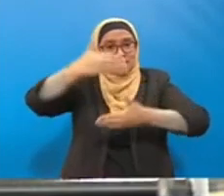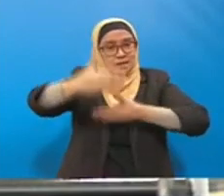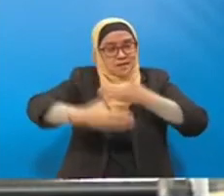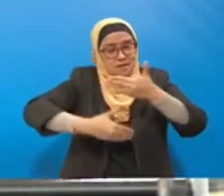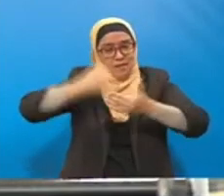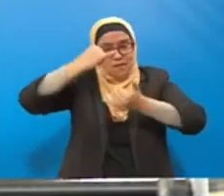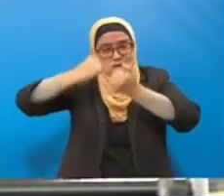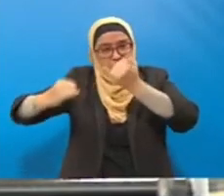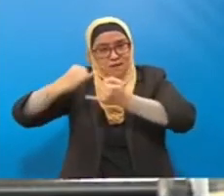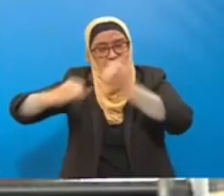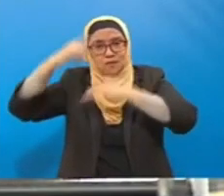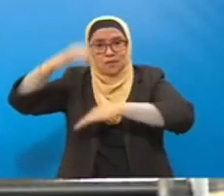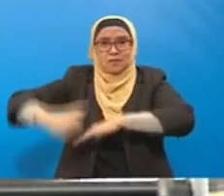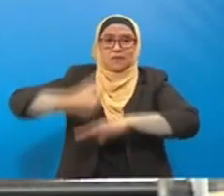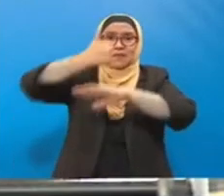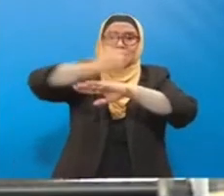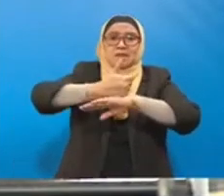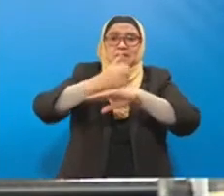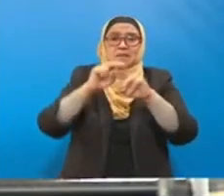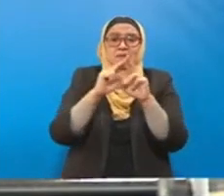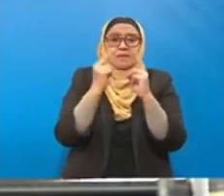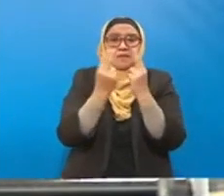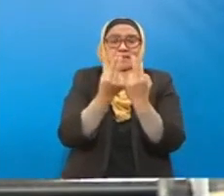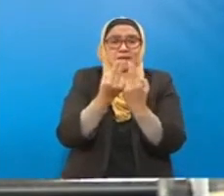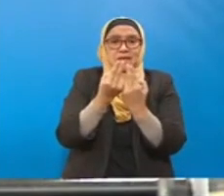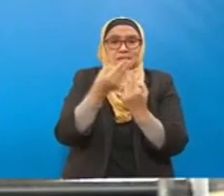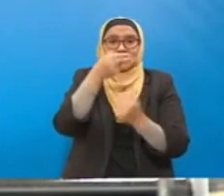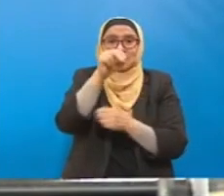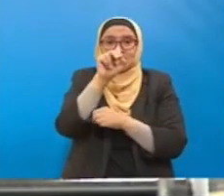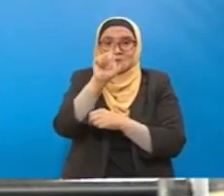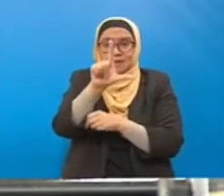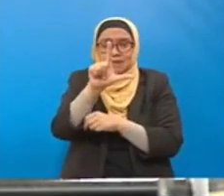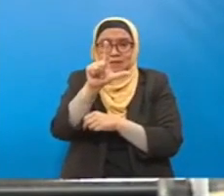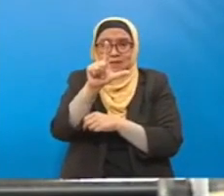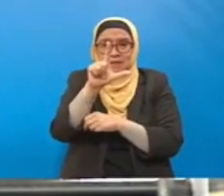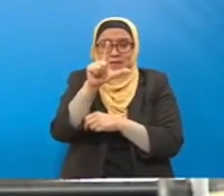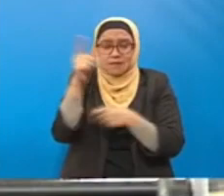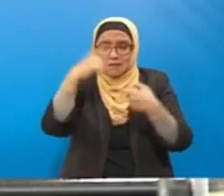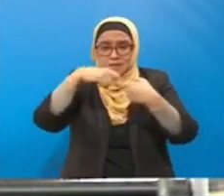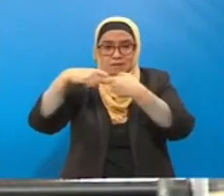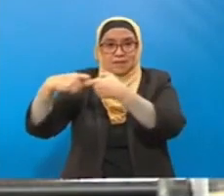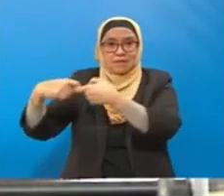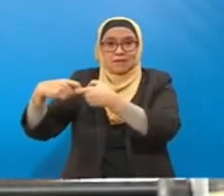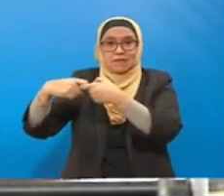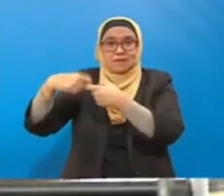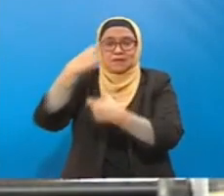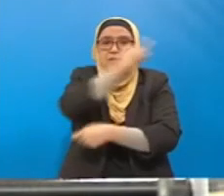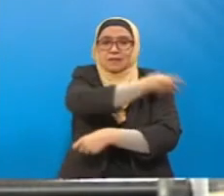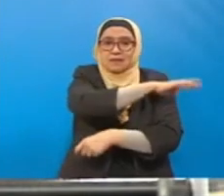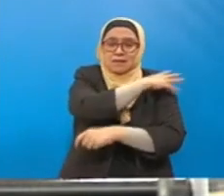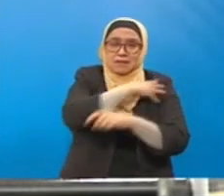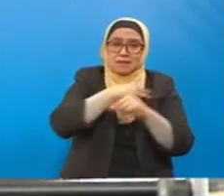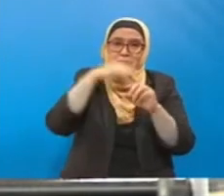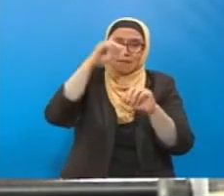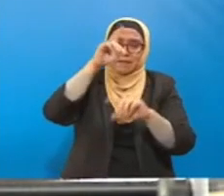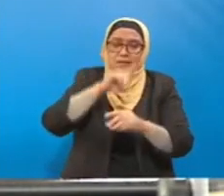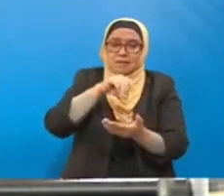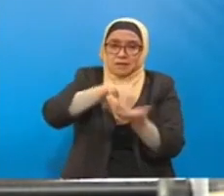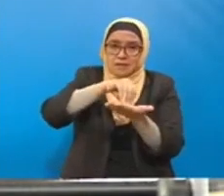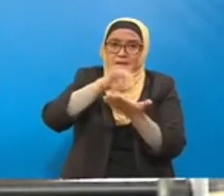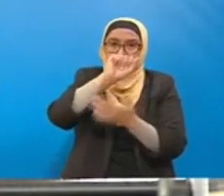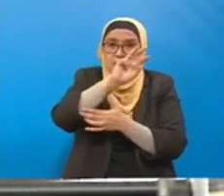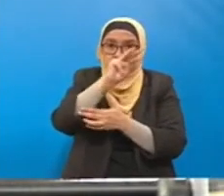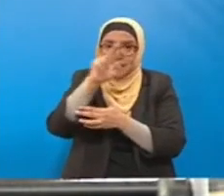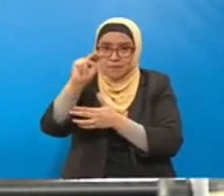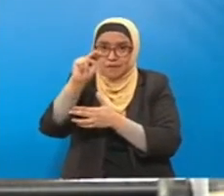untuk menumbuhkan sebuah unit hal ehwal Palestin di kedutaan besar Malaysia diamankan order yang akan melaksanakan aktivitas